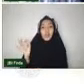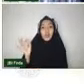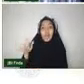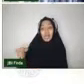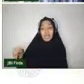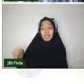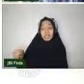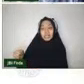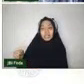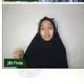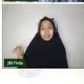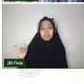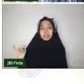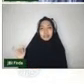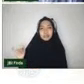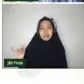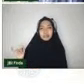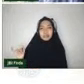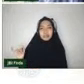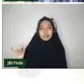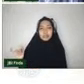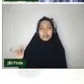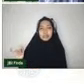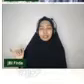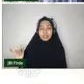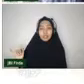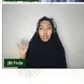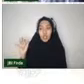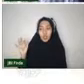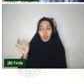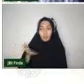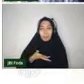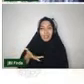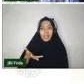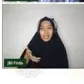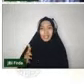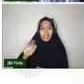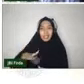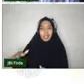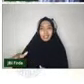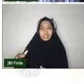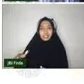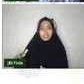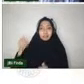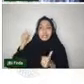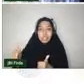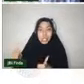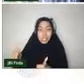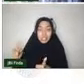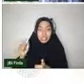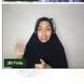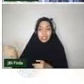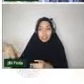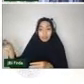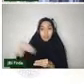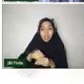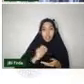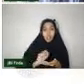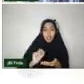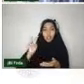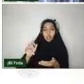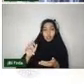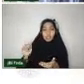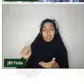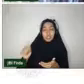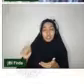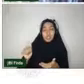jadi apa yang namanya orang tua kan menginginkan anaknya itu menjadi anak-anak yang bisa ketika disekolahkan. Jadi menjadi